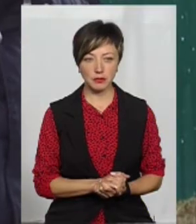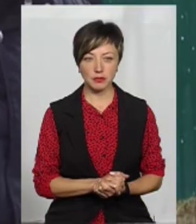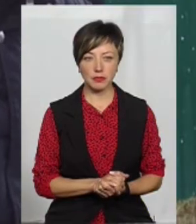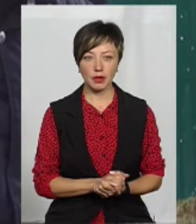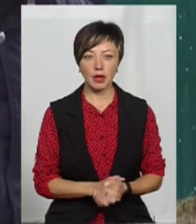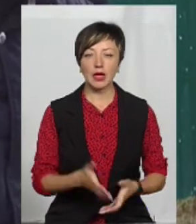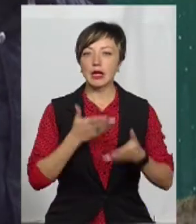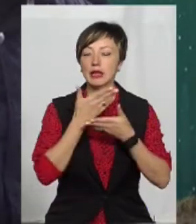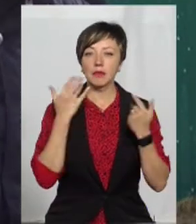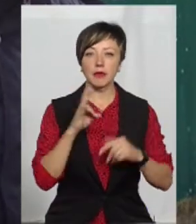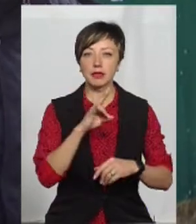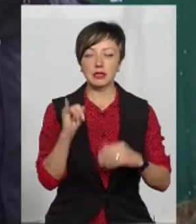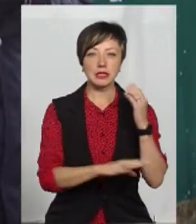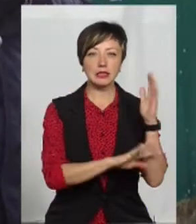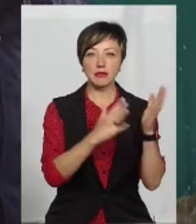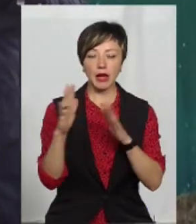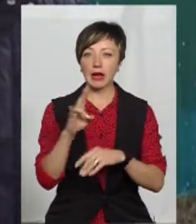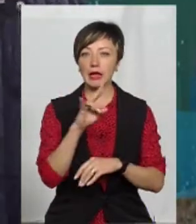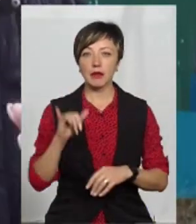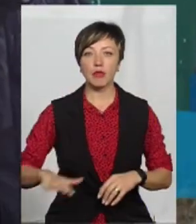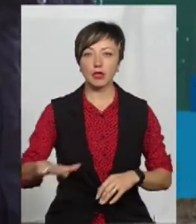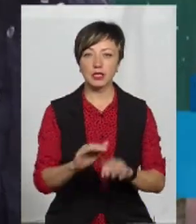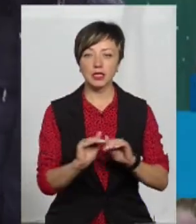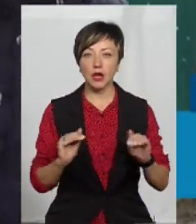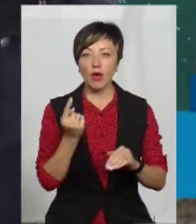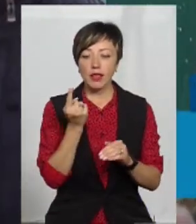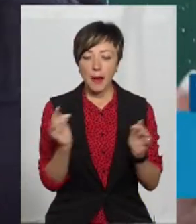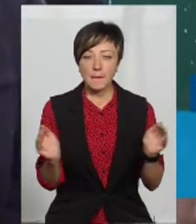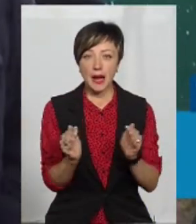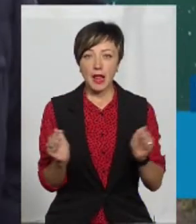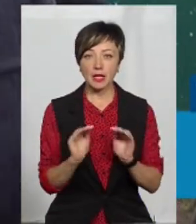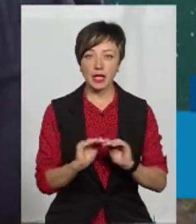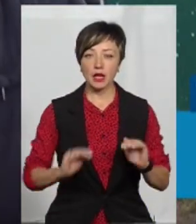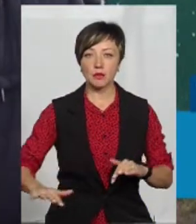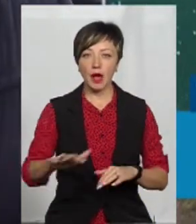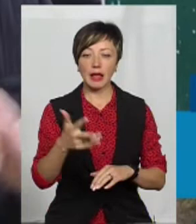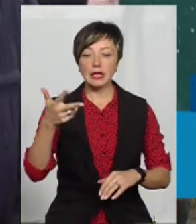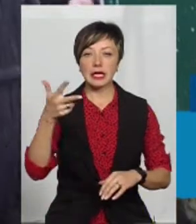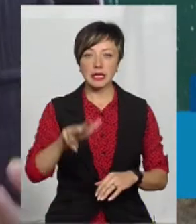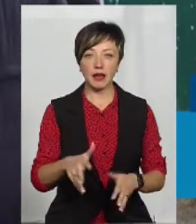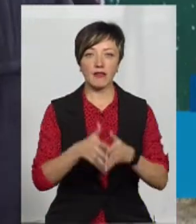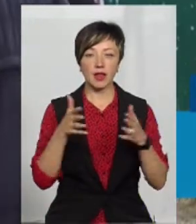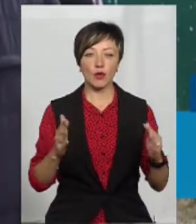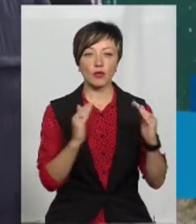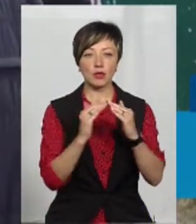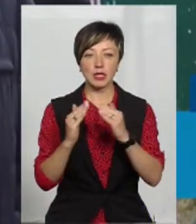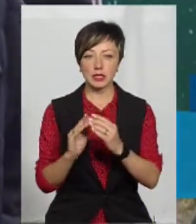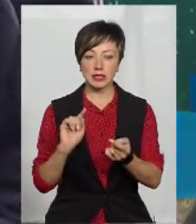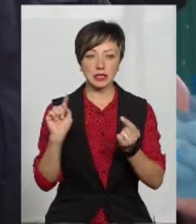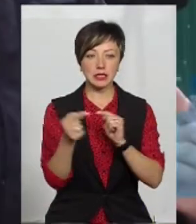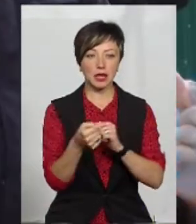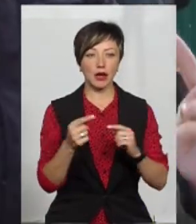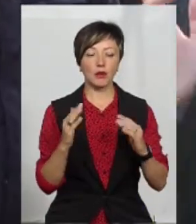Немає ні сквера, ні площадки дитячої. Одна малесенька дитяча площадка на три великих будинки. За будинком